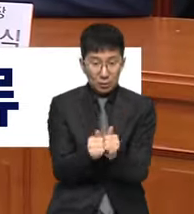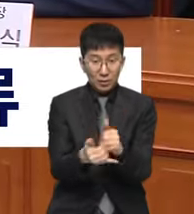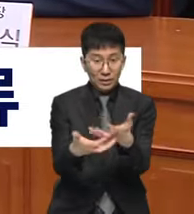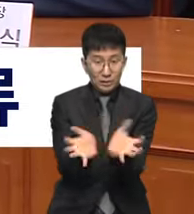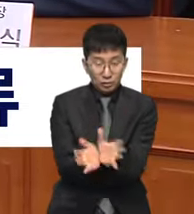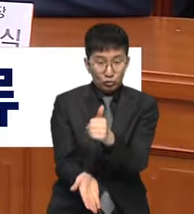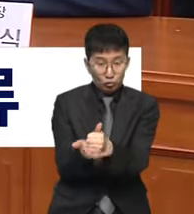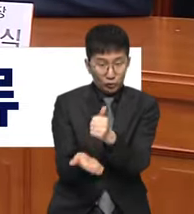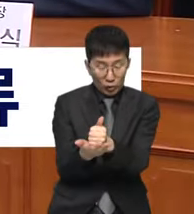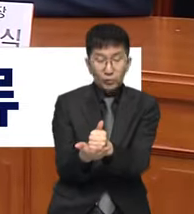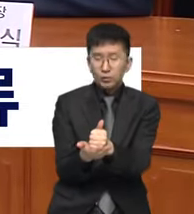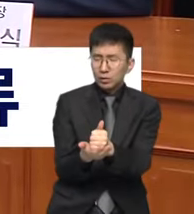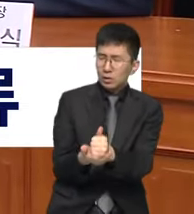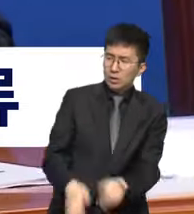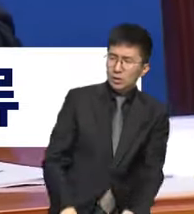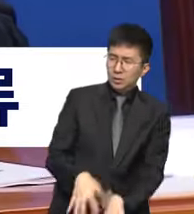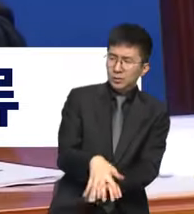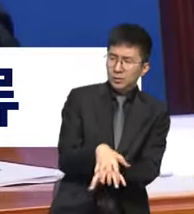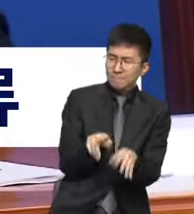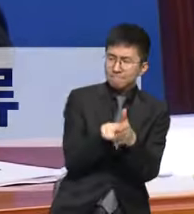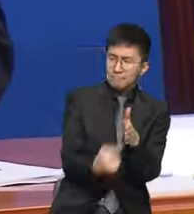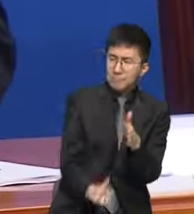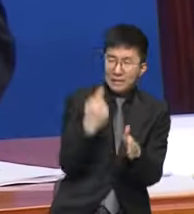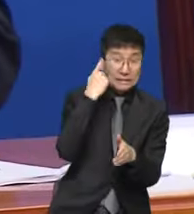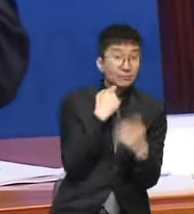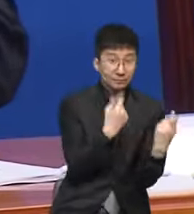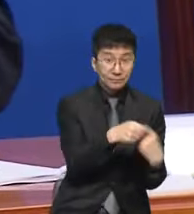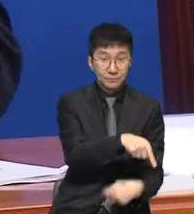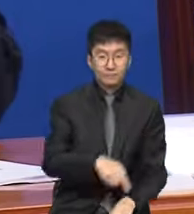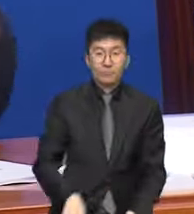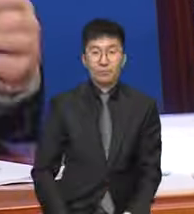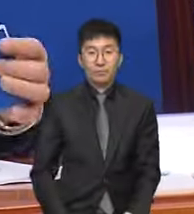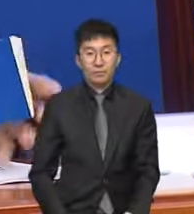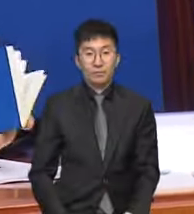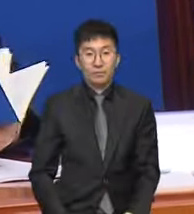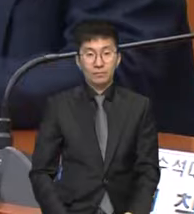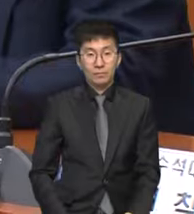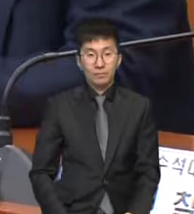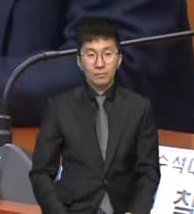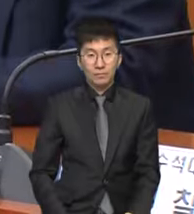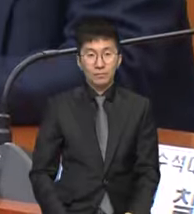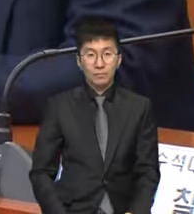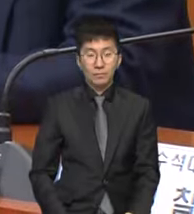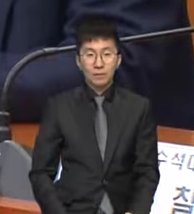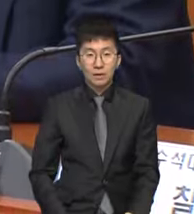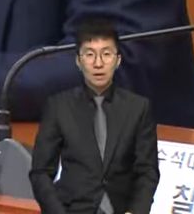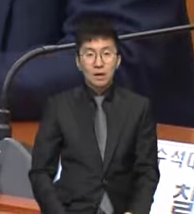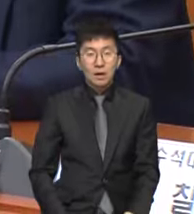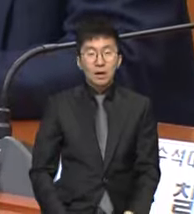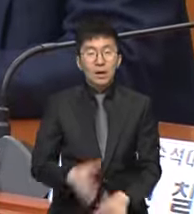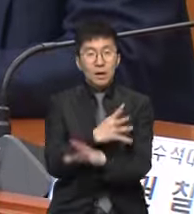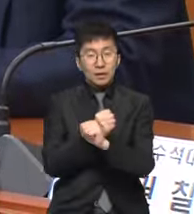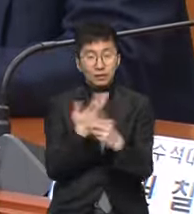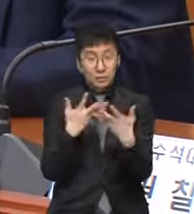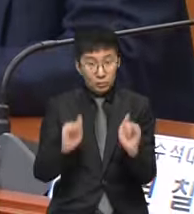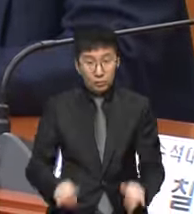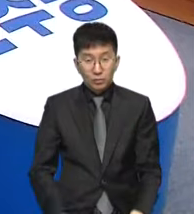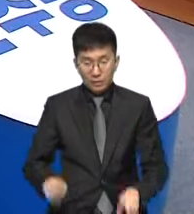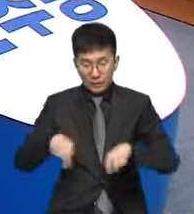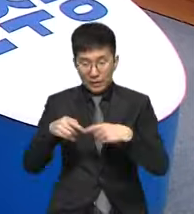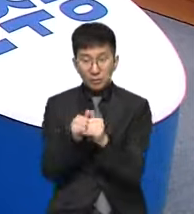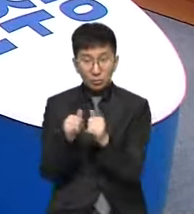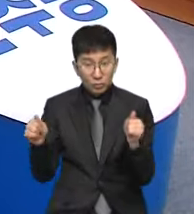국민후보 추천심사위에 대한 불신 기류도 있는 걸로 알려져 있습니다. 플랫폼 노동자 등 비정규직과 소상공인, 중소기업인 등